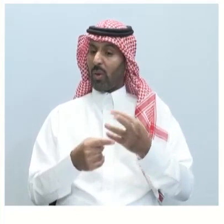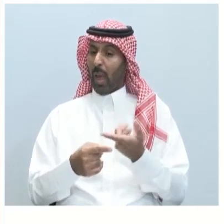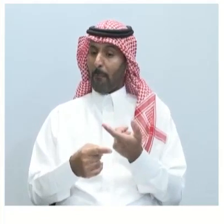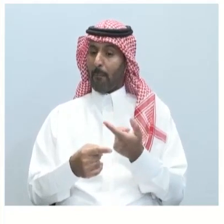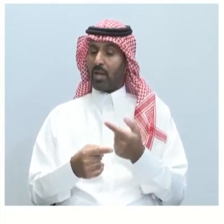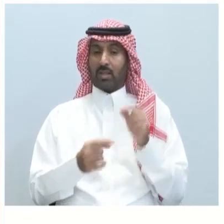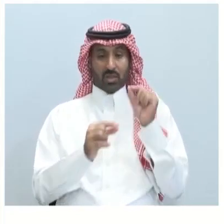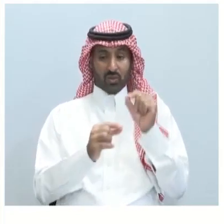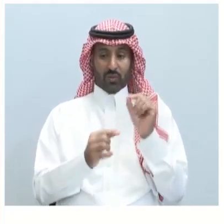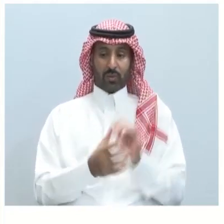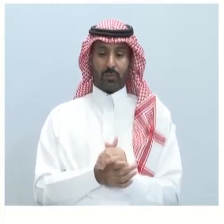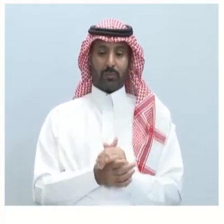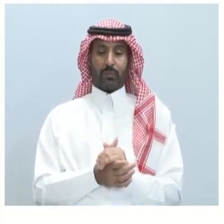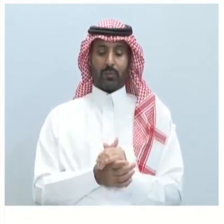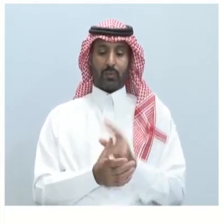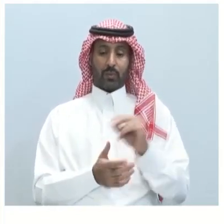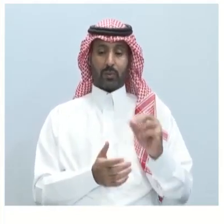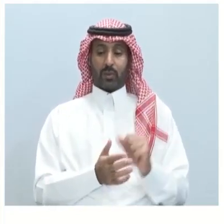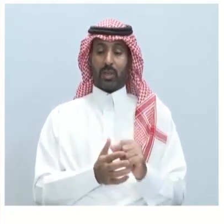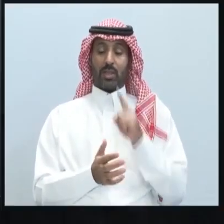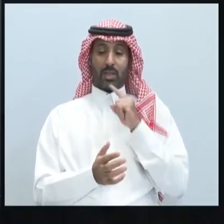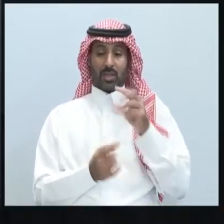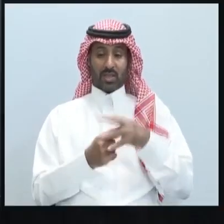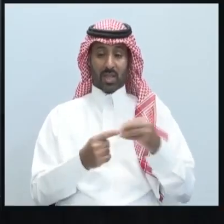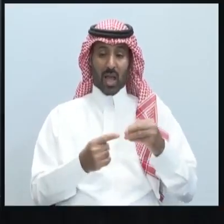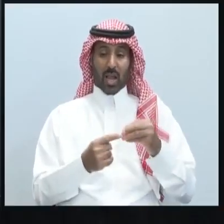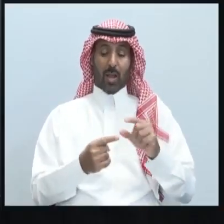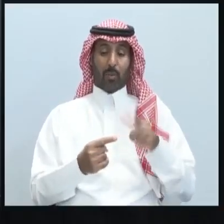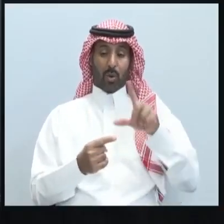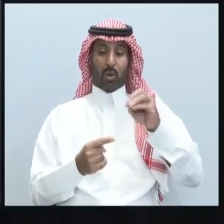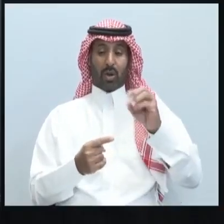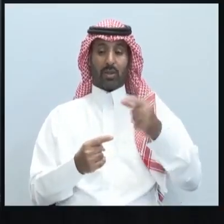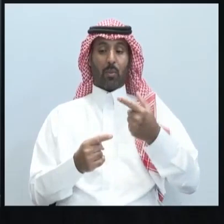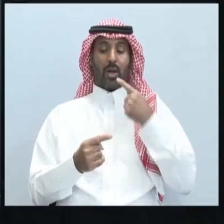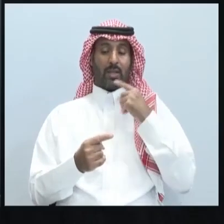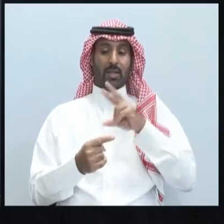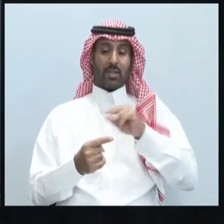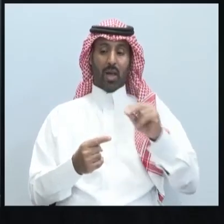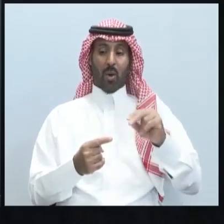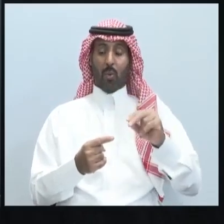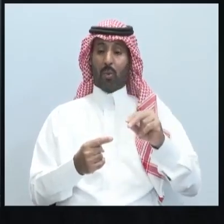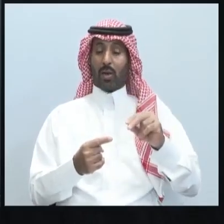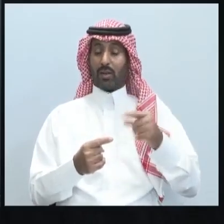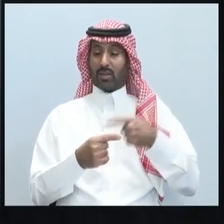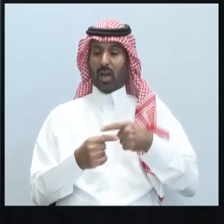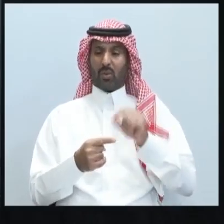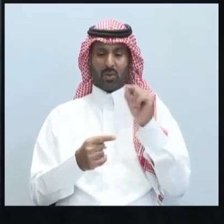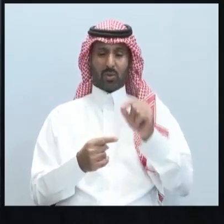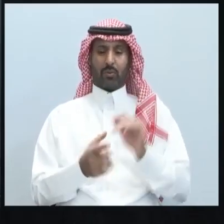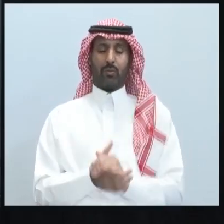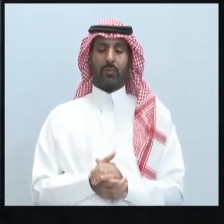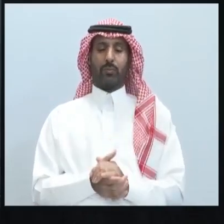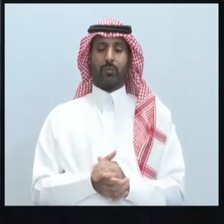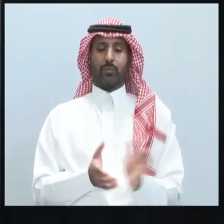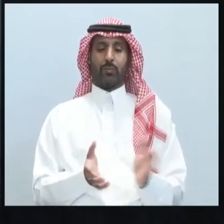لاحظ انه معروف العلاقات الرياضيه لانه سالب لوغاريتم الواحد تساوي قيمه كم قيمه صفر هذا بالنسبه